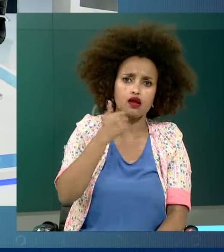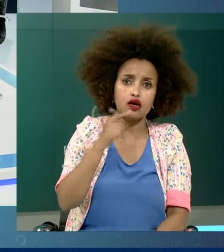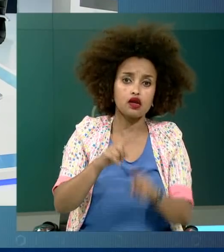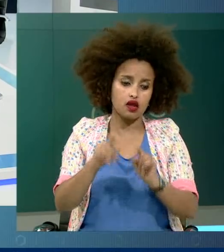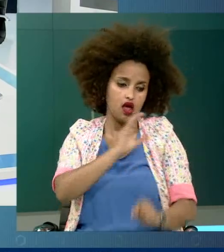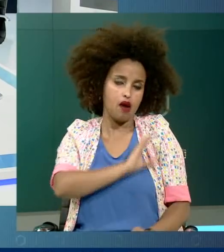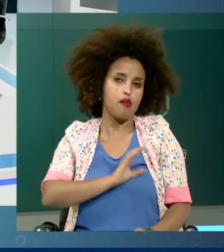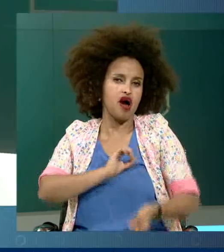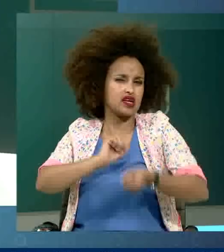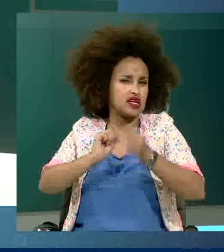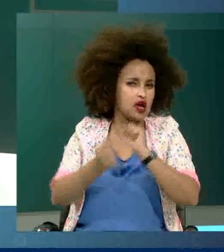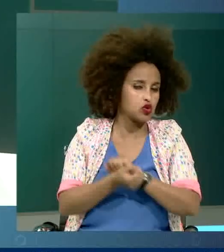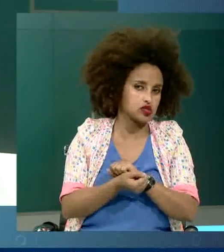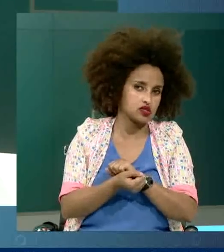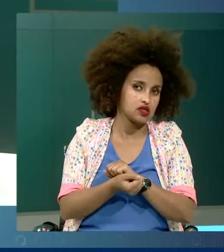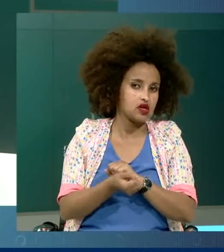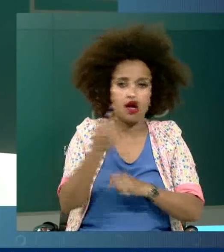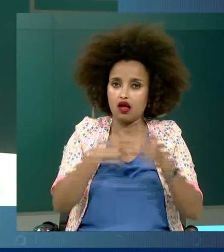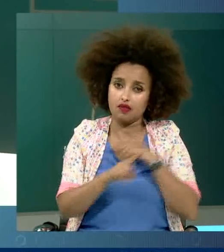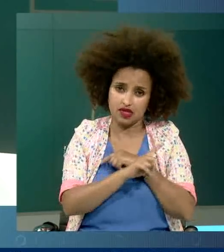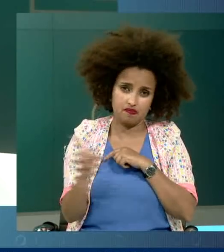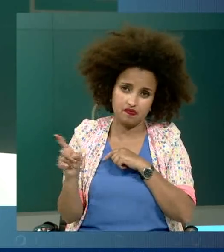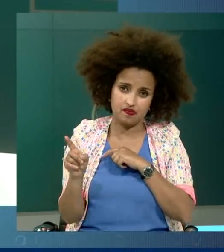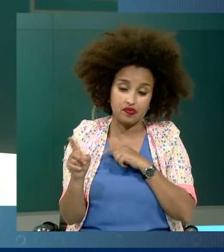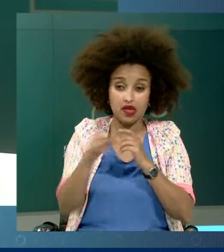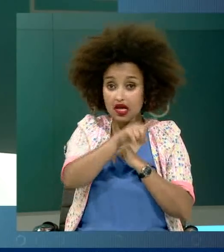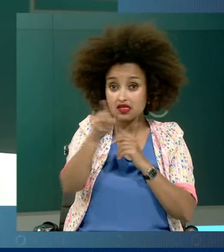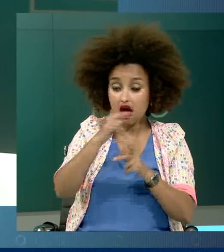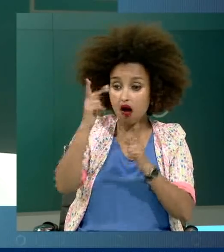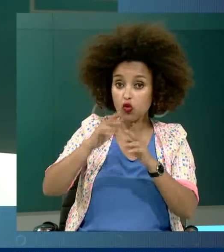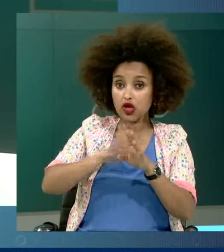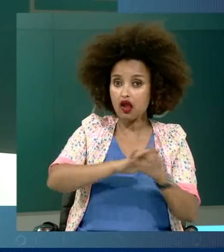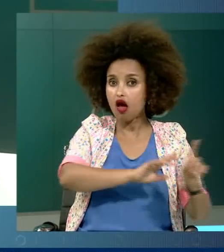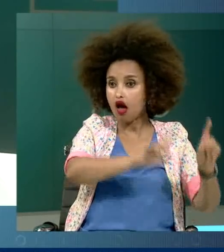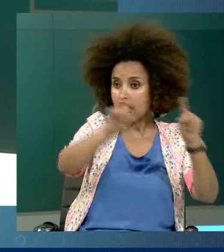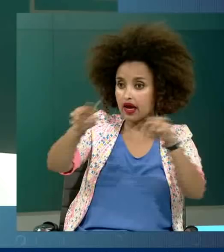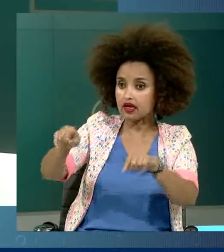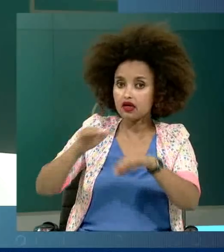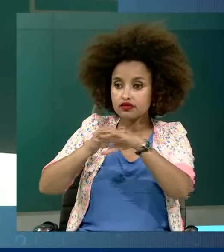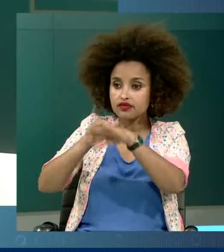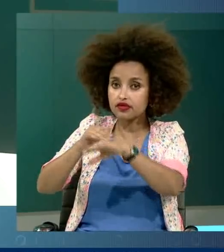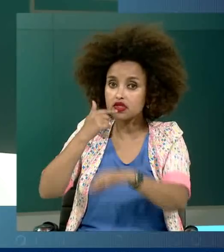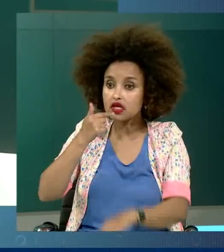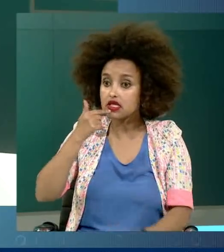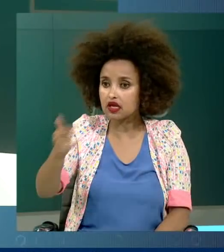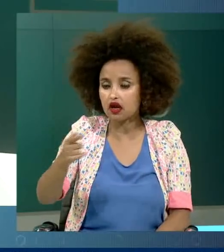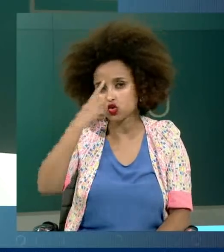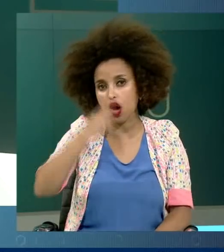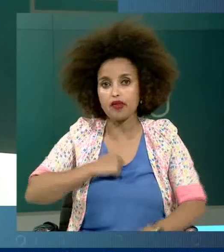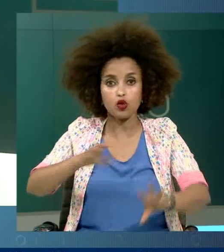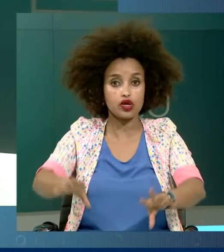የባህሪ ለውጥ እውነት መጥቷል ወይ የሚለው ነው። አልመጣም። እዛ ቦታ ላይ ግን ሄደ ስትነግራቸው ታማኝነት አለ። እኛ